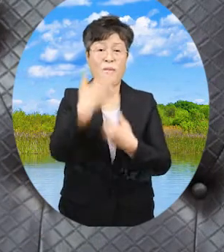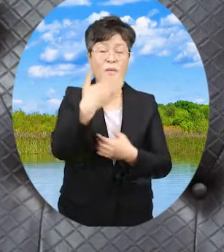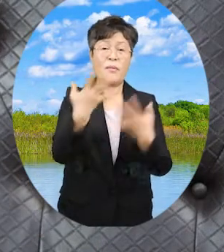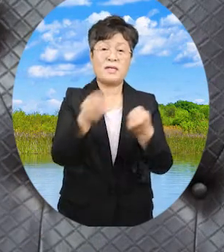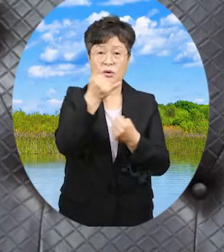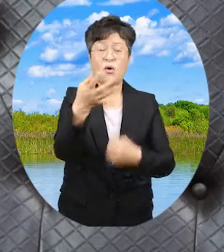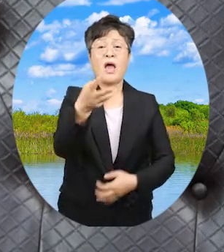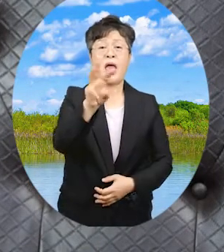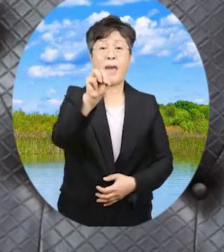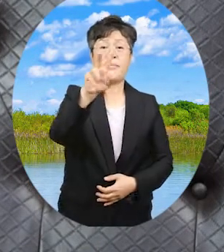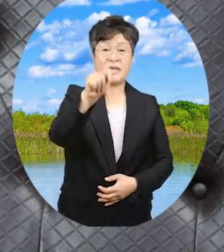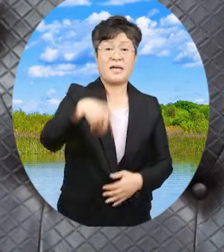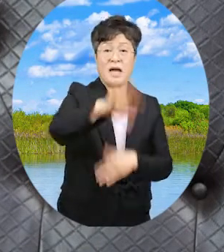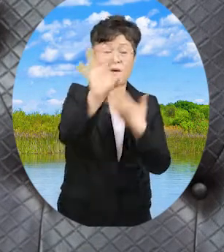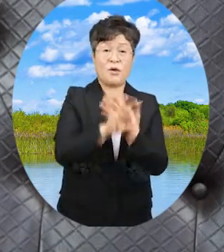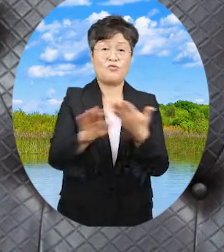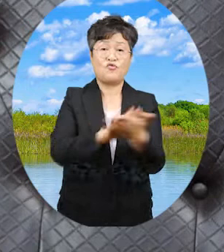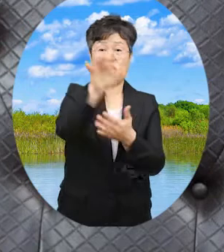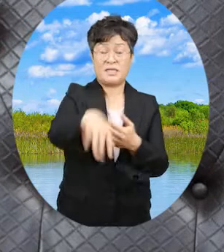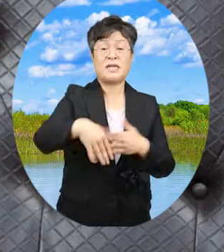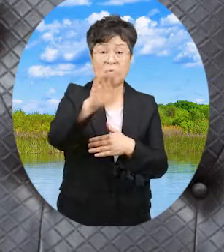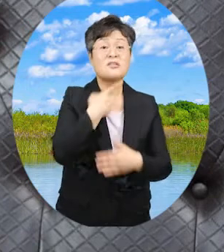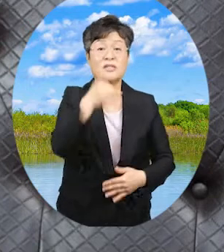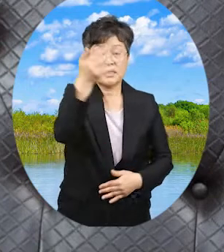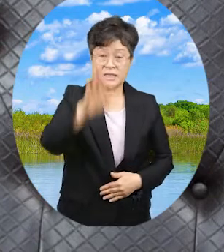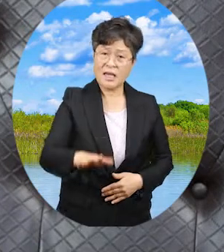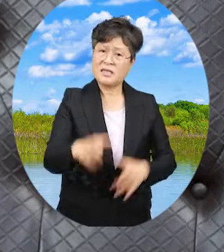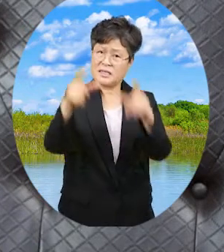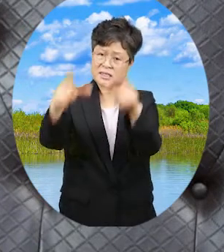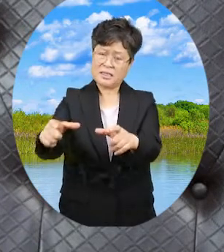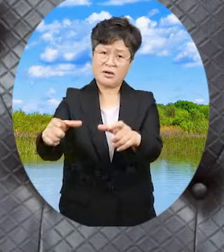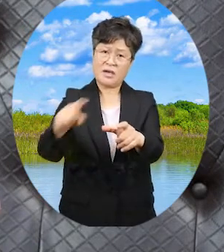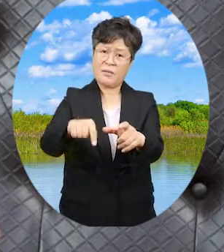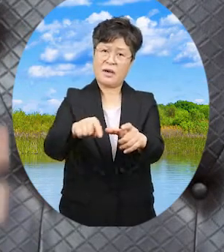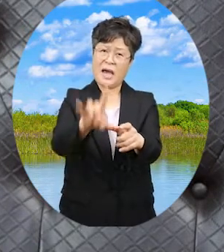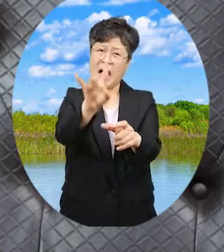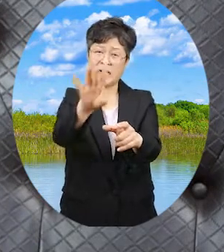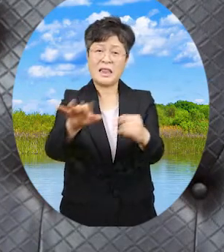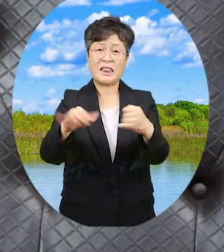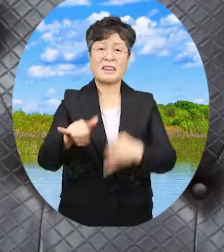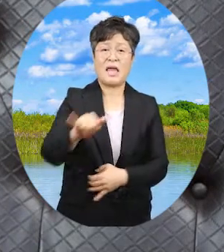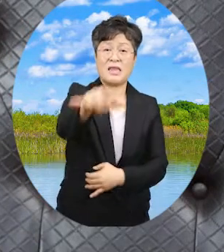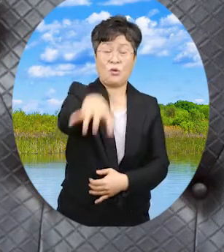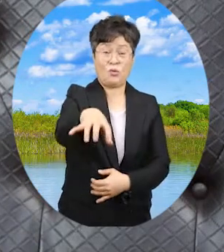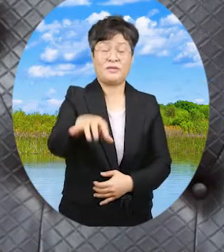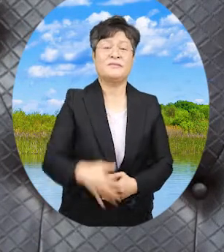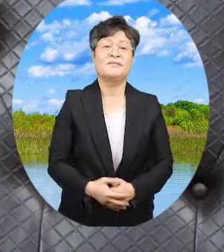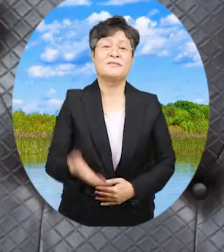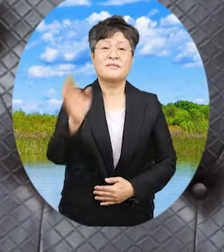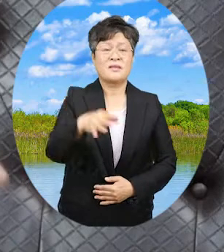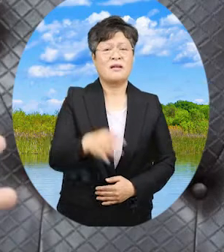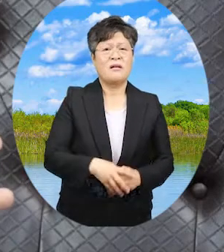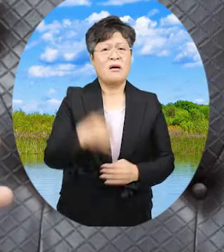생태계는 훼손될 수밖에 없는 측면이 있는 거죠. 네. 그런 측면에서 보면은 과거의 원천 저수지에 비해서 현재의 광교 호수공원의